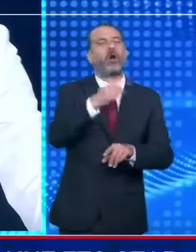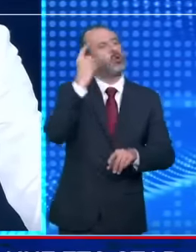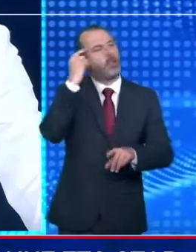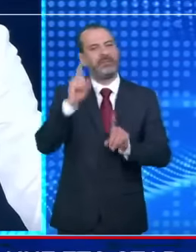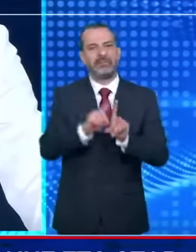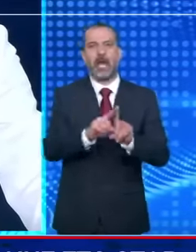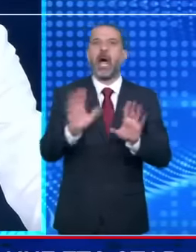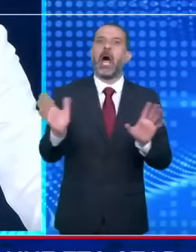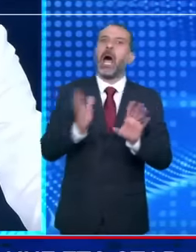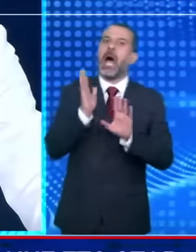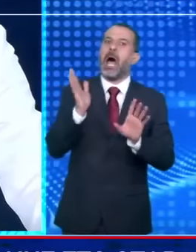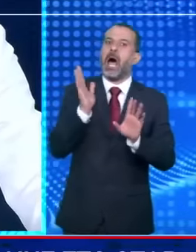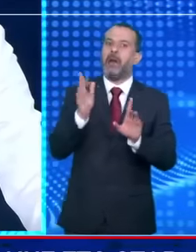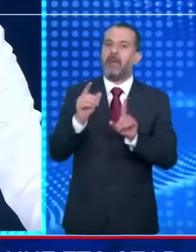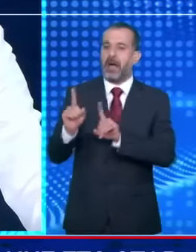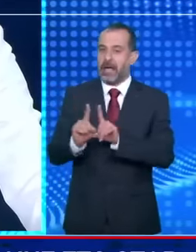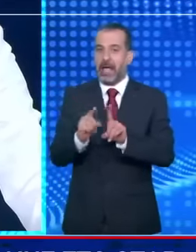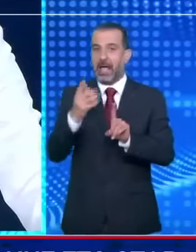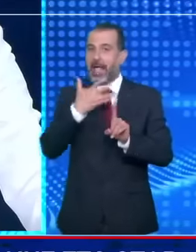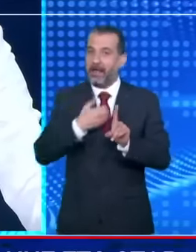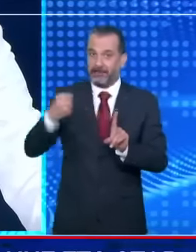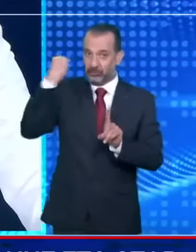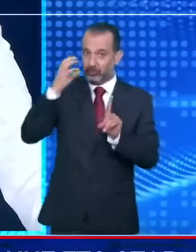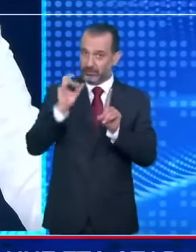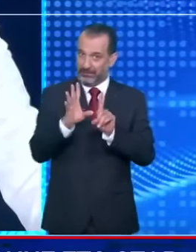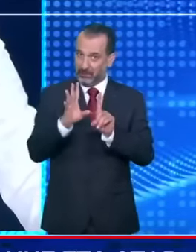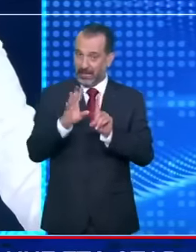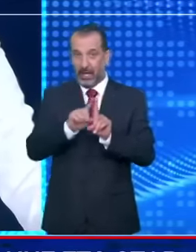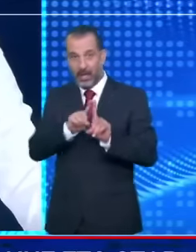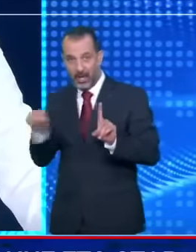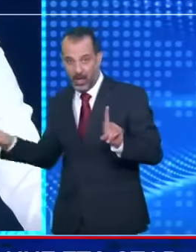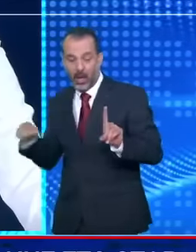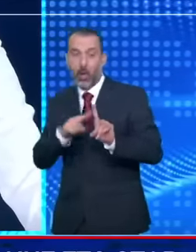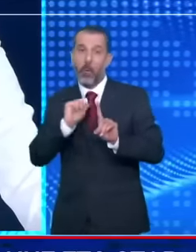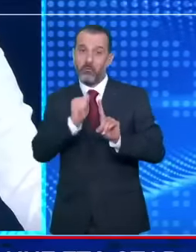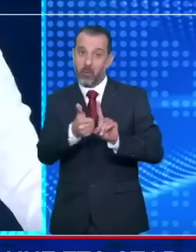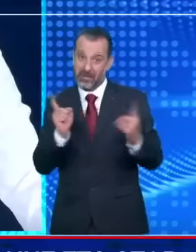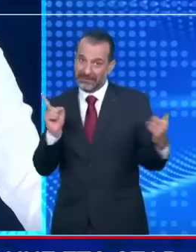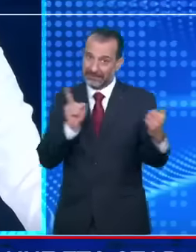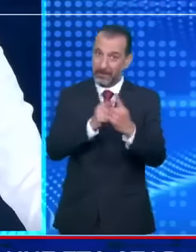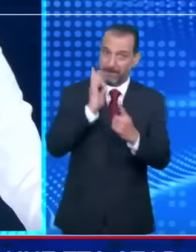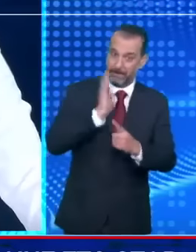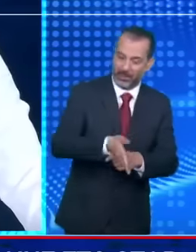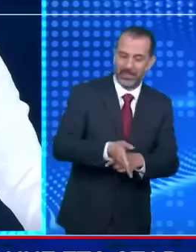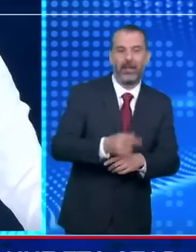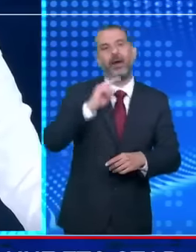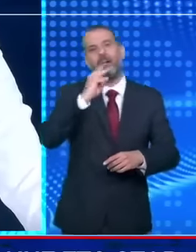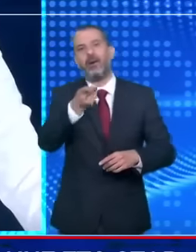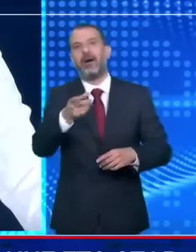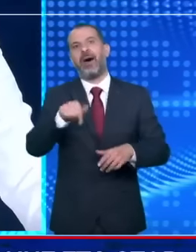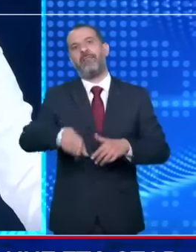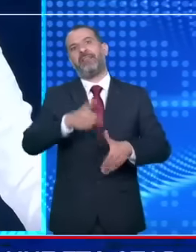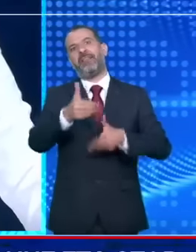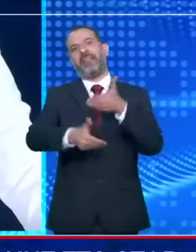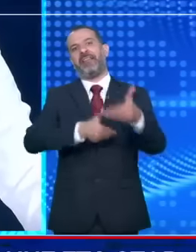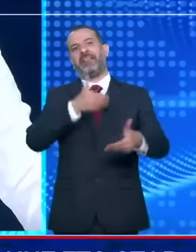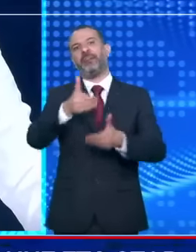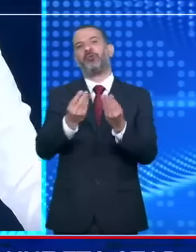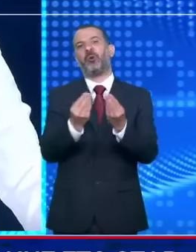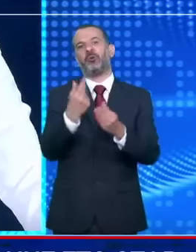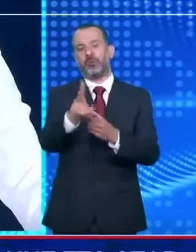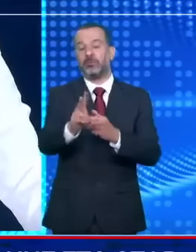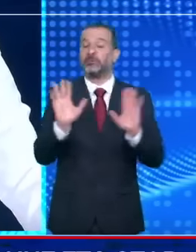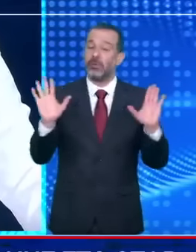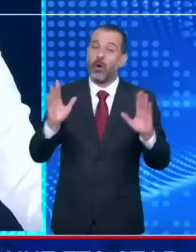τον επίσκοπο, ούτε καν θα τον προσέγγιζε τον κύριο Πρωθυπουργό. Αυτό λέει. Μα είναι δυνατόν? Κύριε Πρόεδρε, νομίζω ότι έχετε μπει σε μια διαδικασία. Αυτή η αντίδραση